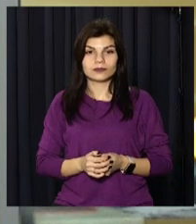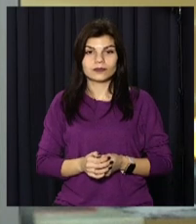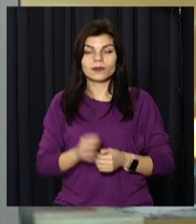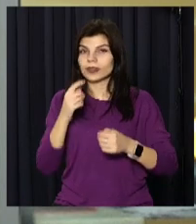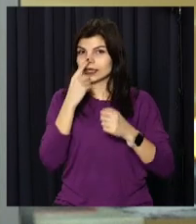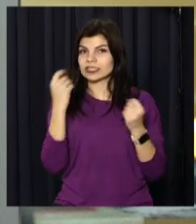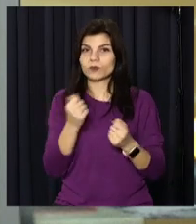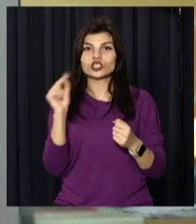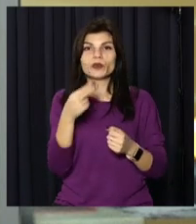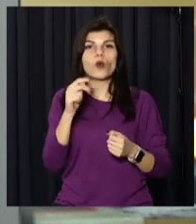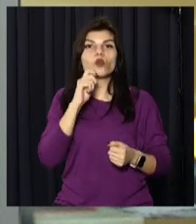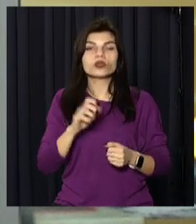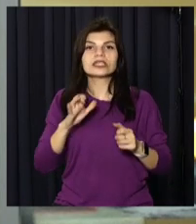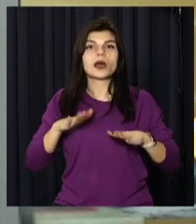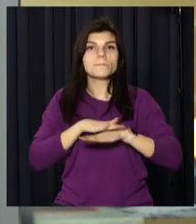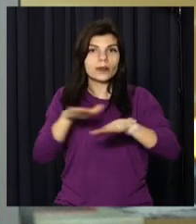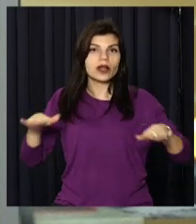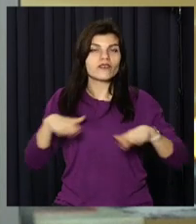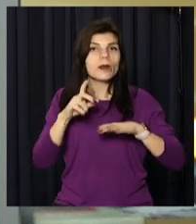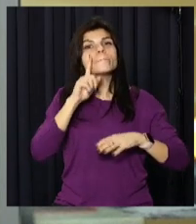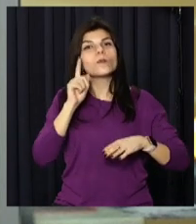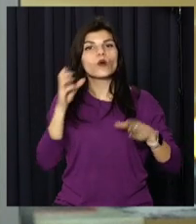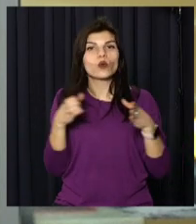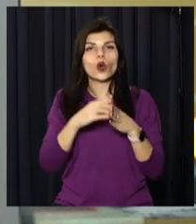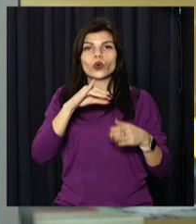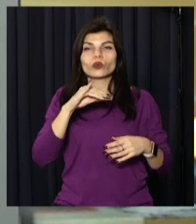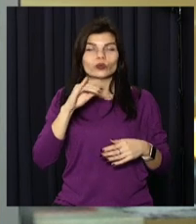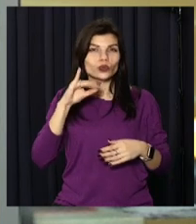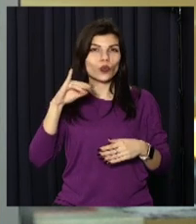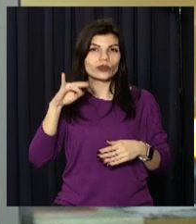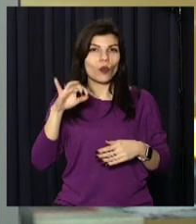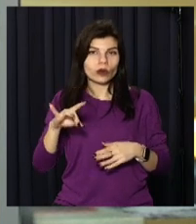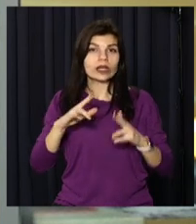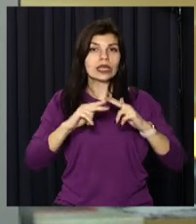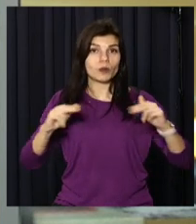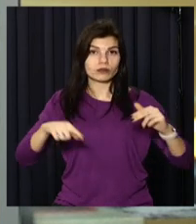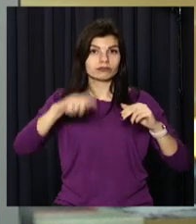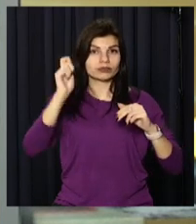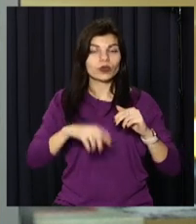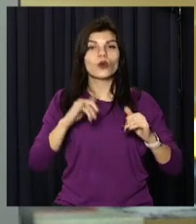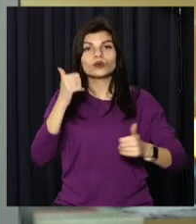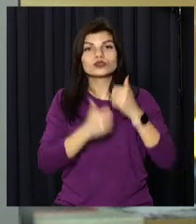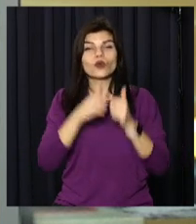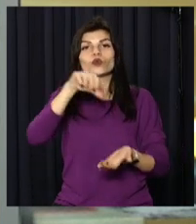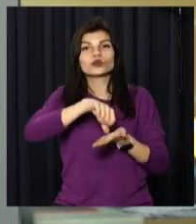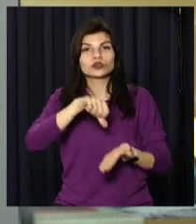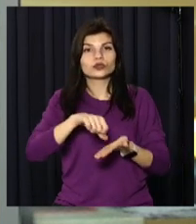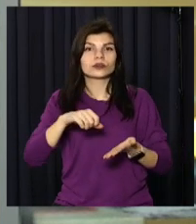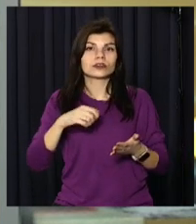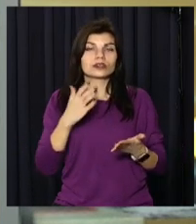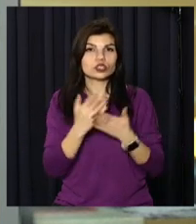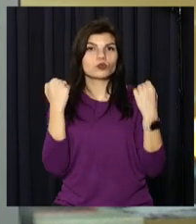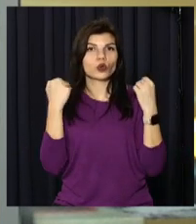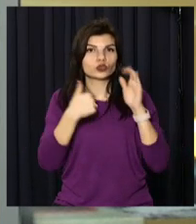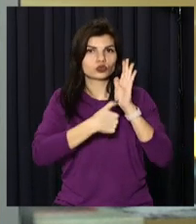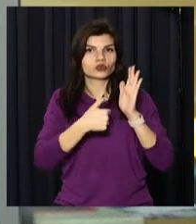Зимовий чемпіонат України з плавання серед молоді й юніорів стартував у Дніпрі. У змаганнях беруть участь 600